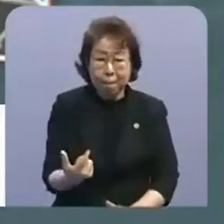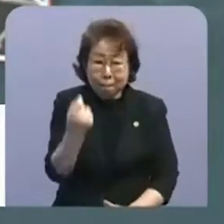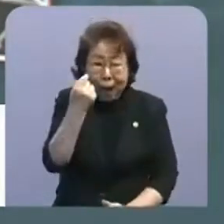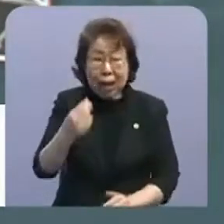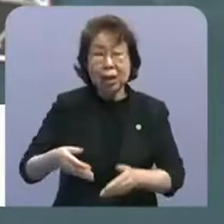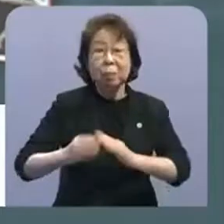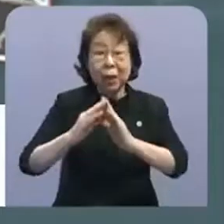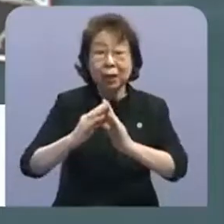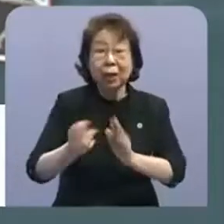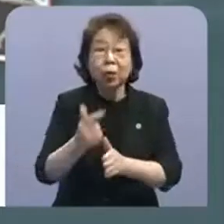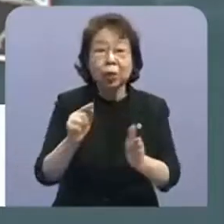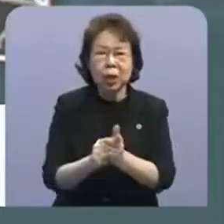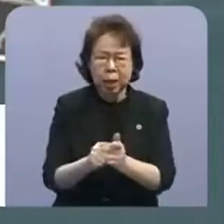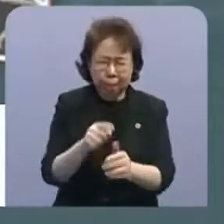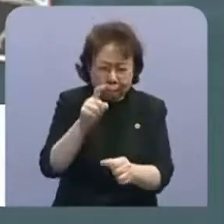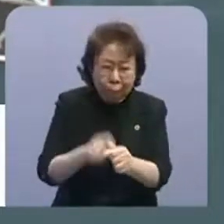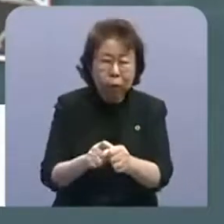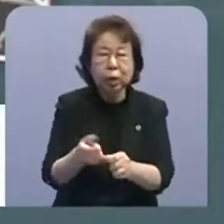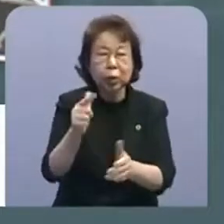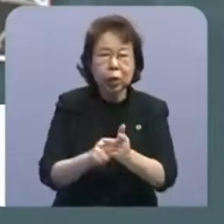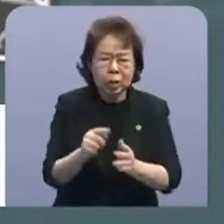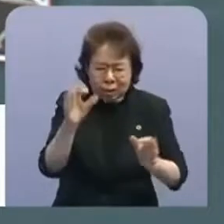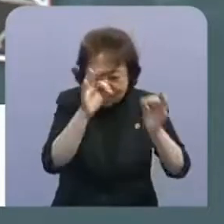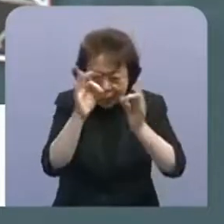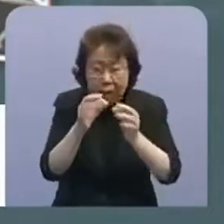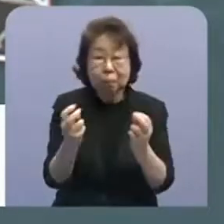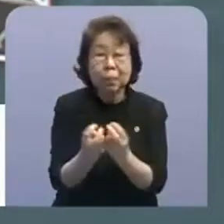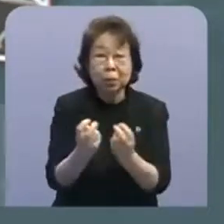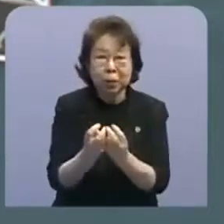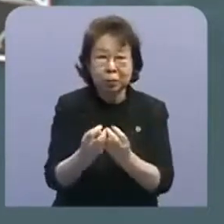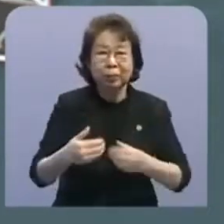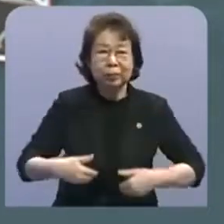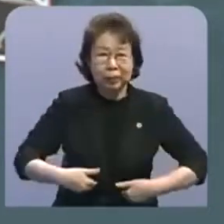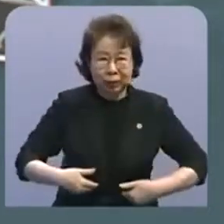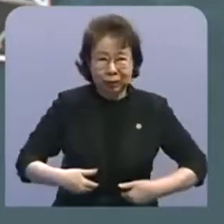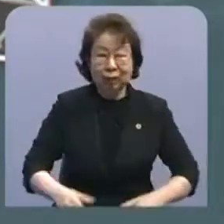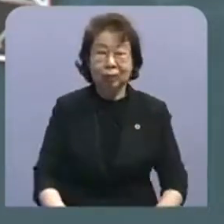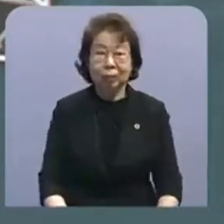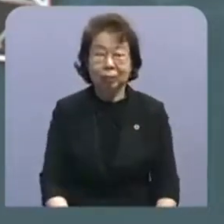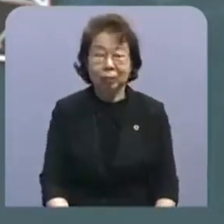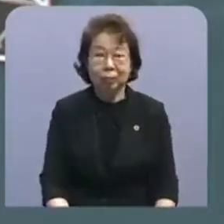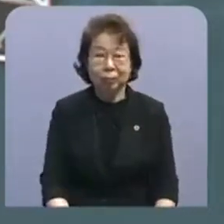등 최적의 방안을 찾겠다는 계획입니다. 보도에 이상준 기자입니다.